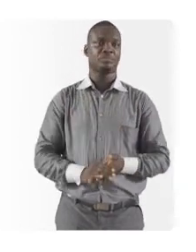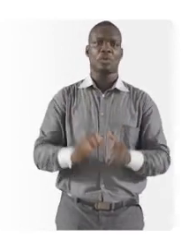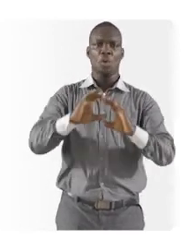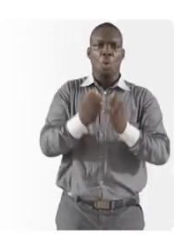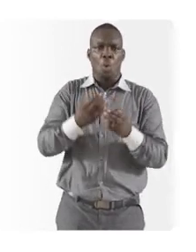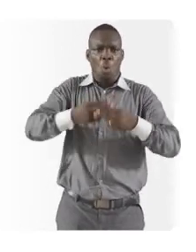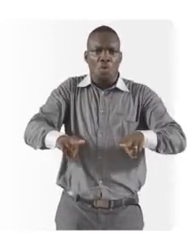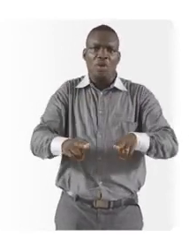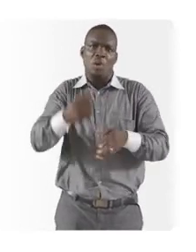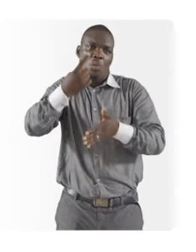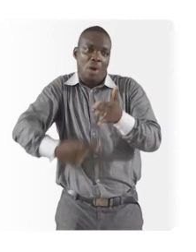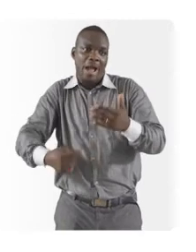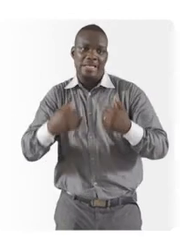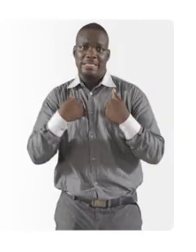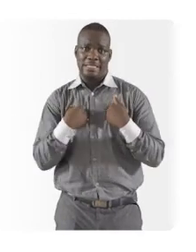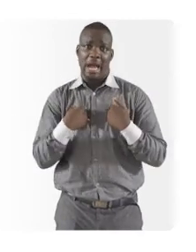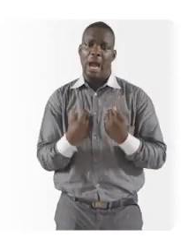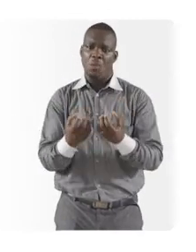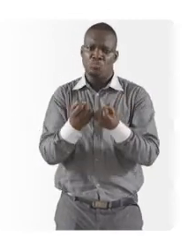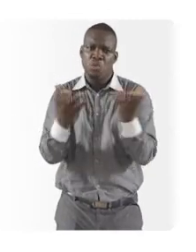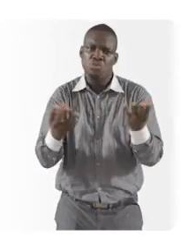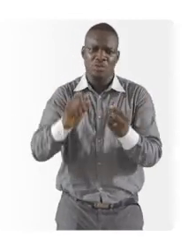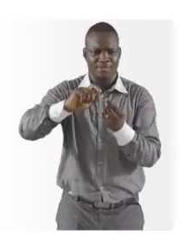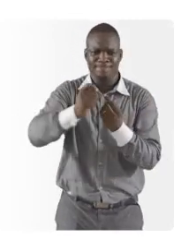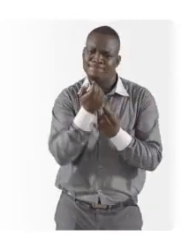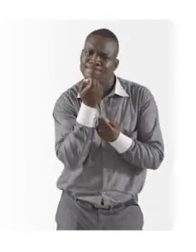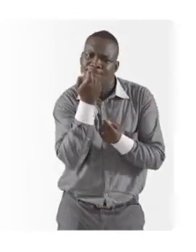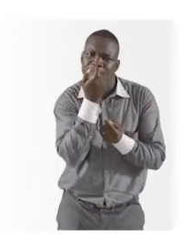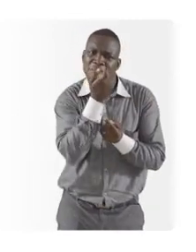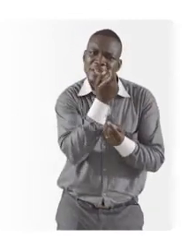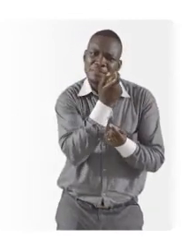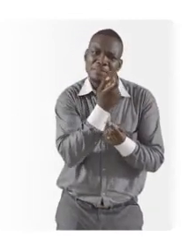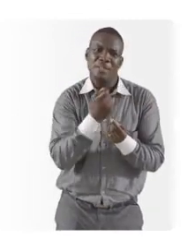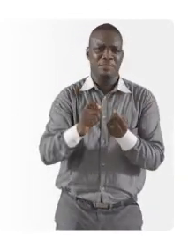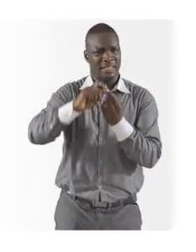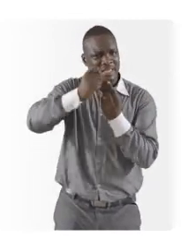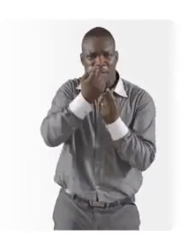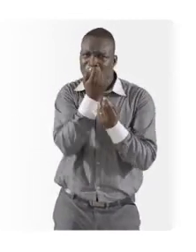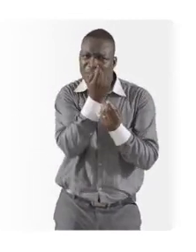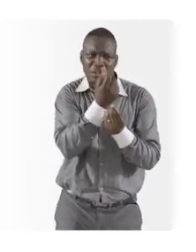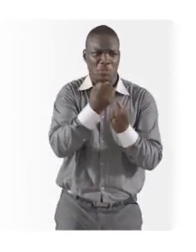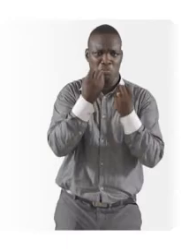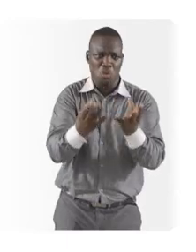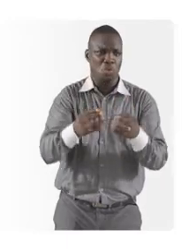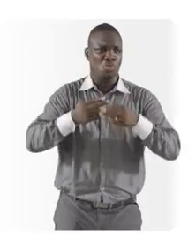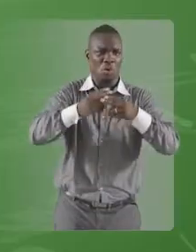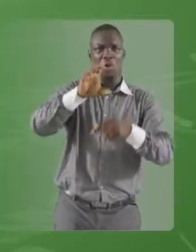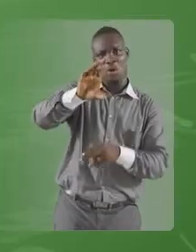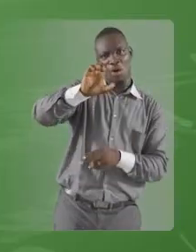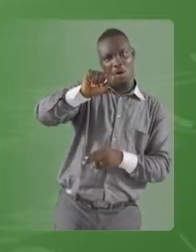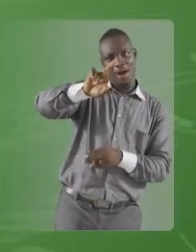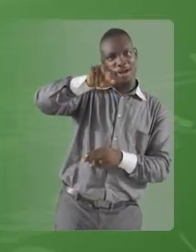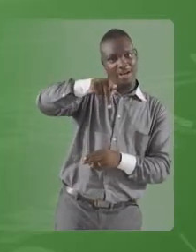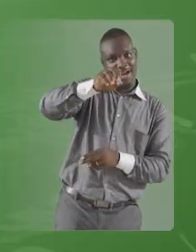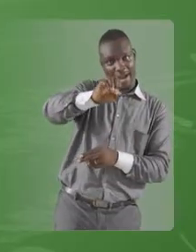d'un ou de plusieurs carpelles, à l'intérieur duquel se trouve l'ovule, que